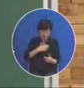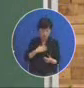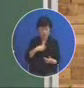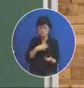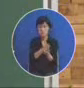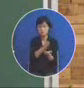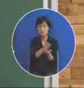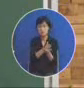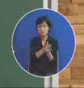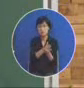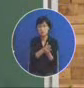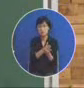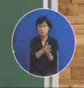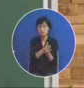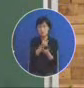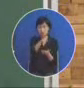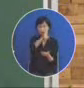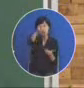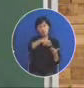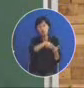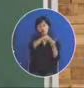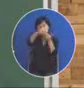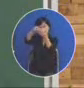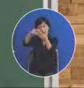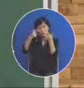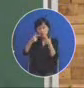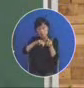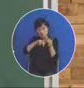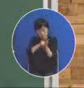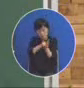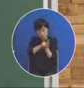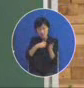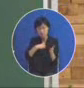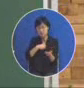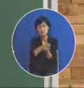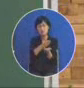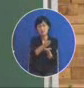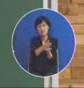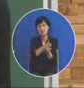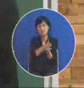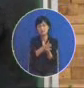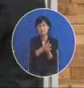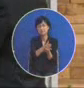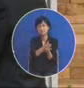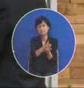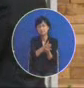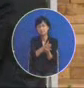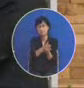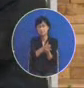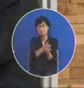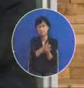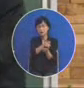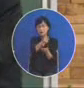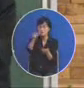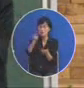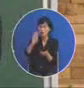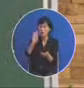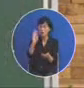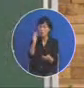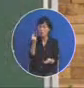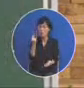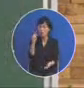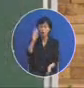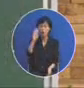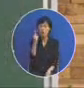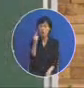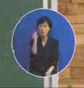of heaven. Do not let your hearts be troubled. 내가 너희를 데려갈 것이니까 근심하지 마라. I will come and I will take you back with me. Do not be worried or your hearts be troubled. 그 사이에 보혜사 성령 임하게